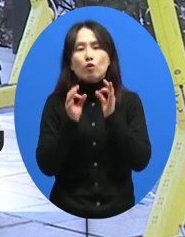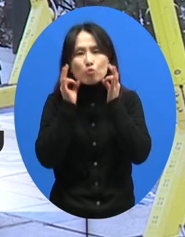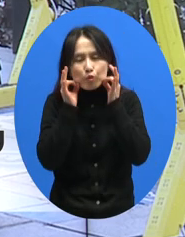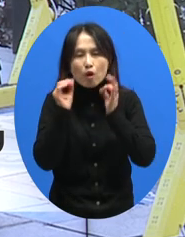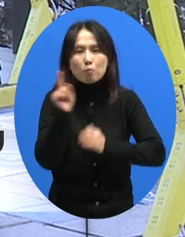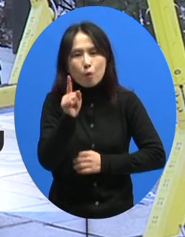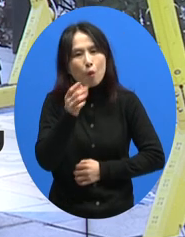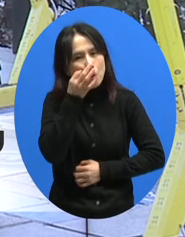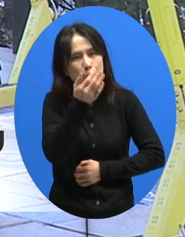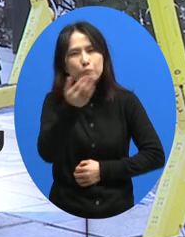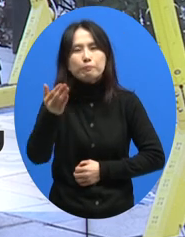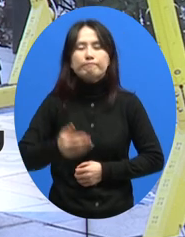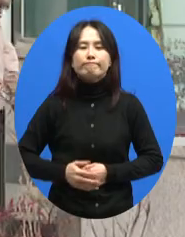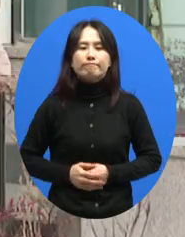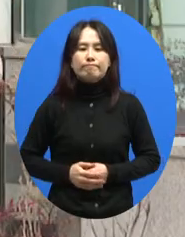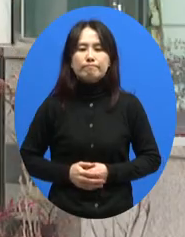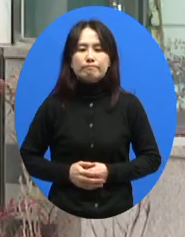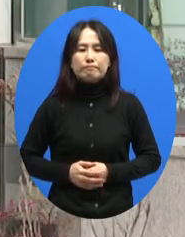중인지 함께 보시죠.